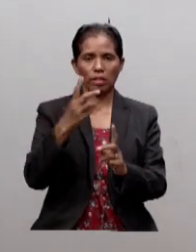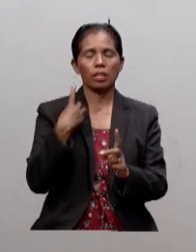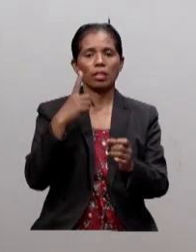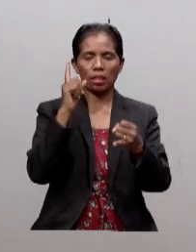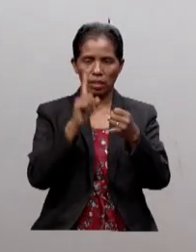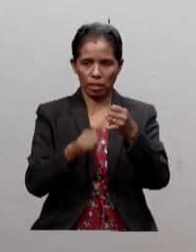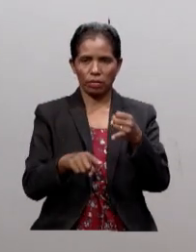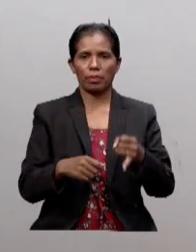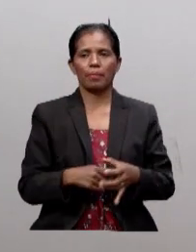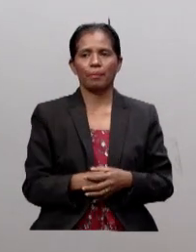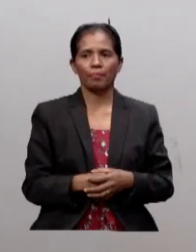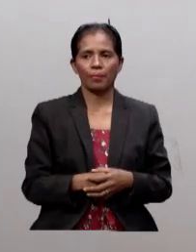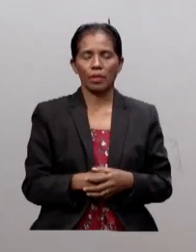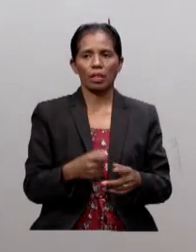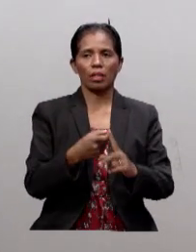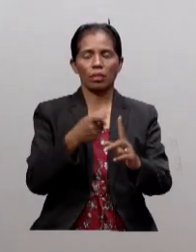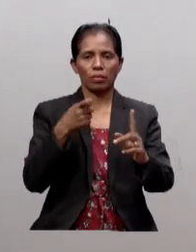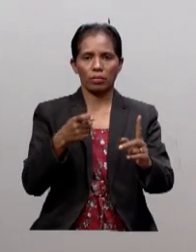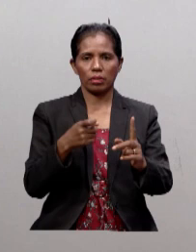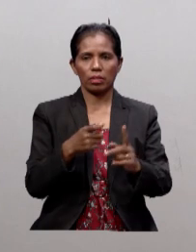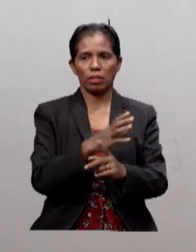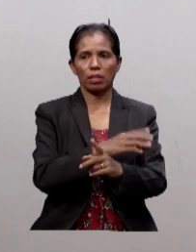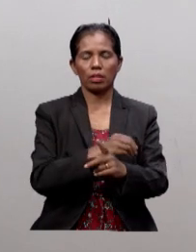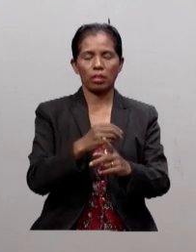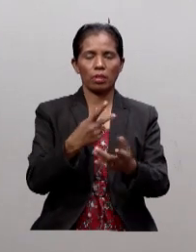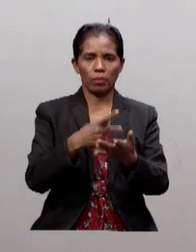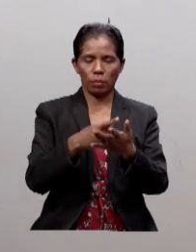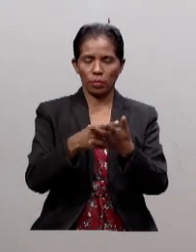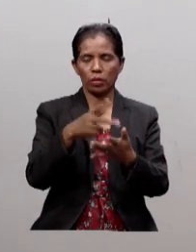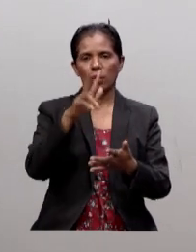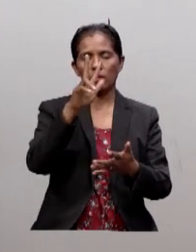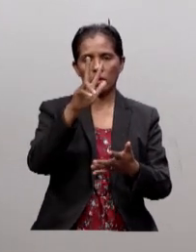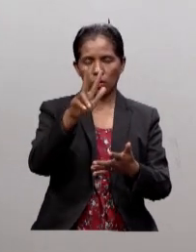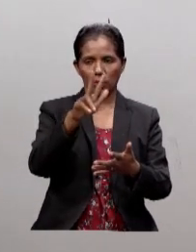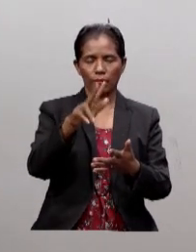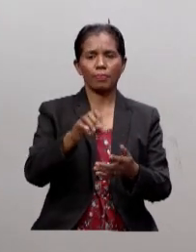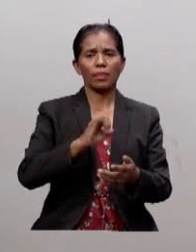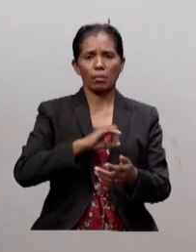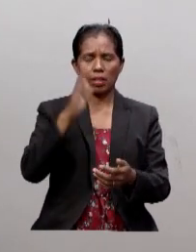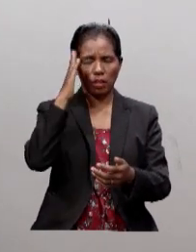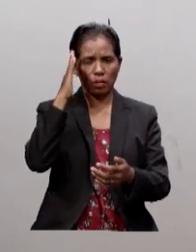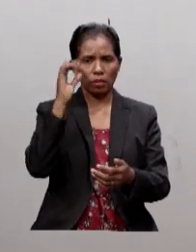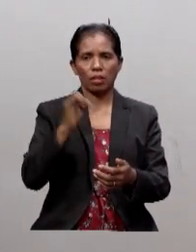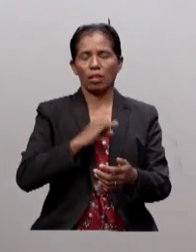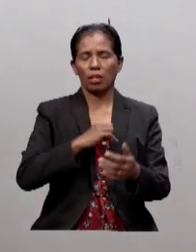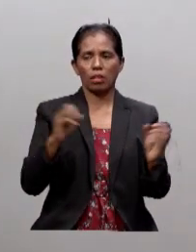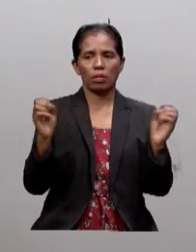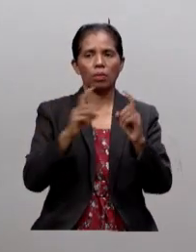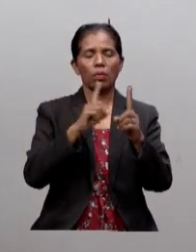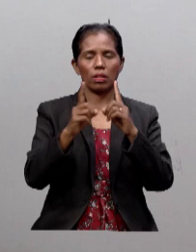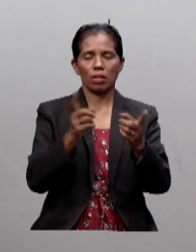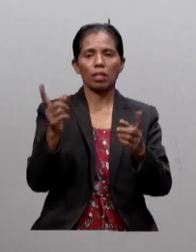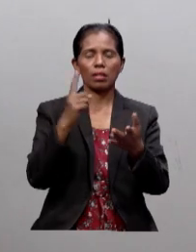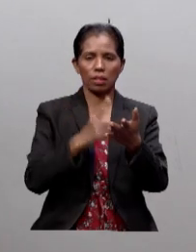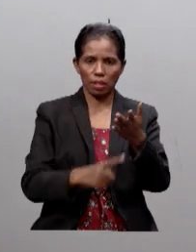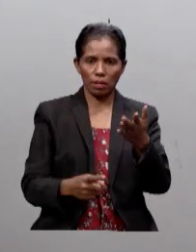maka komposisi aktual ya proposta tolong. Ini rajang hanoin ke hala sila repete sada maki